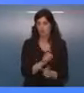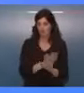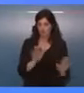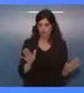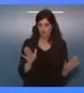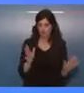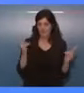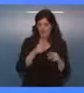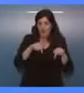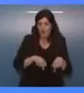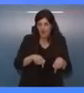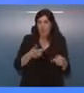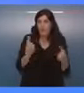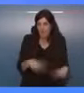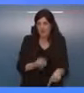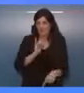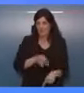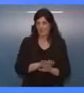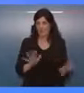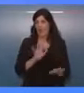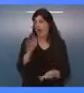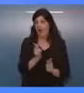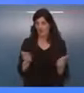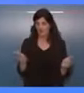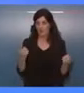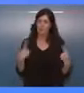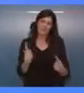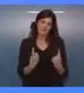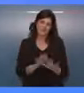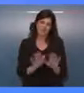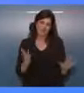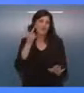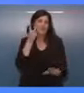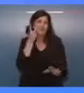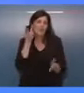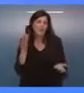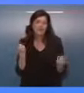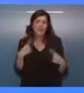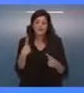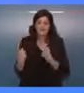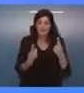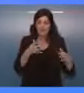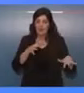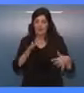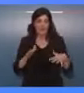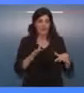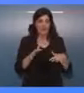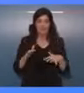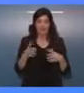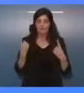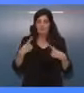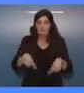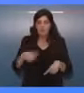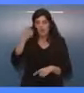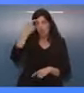altro che l'attuale quindi questa è la situazione ma guardate questa situazione di fibrillazione per il governo